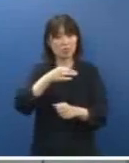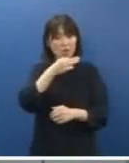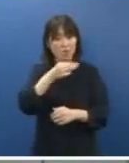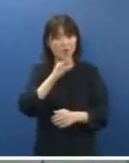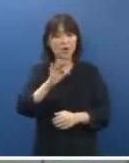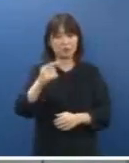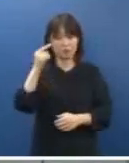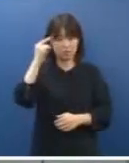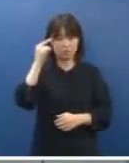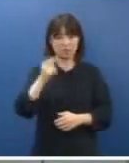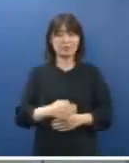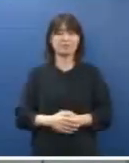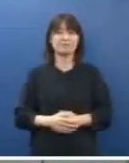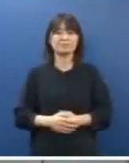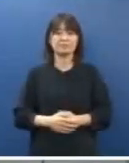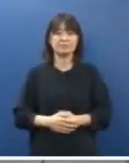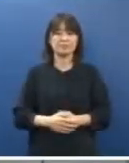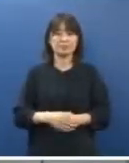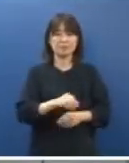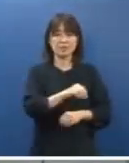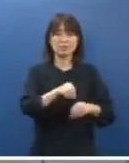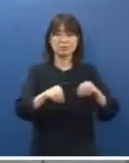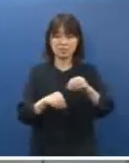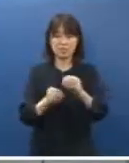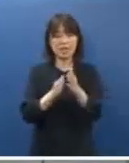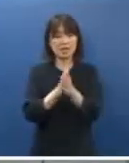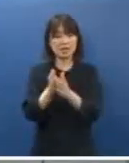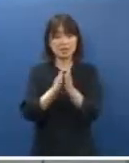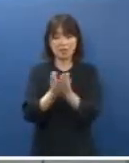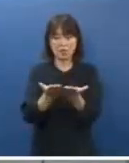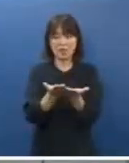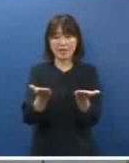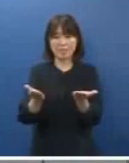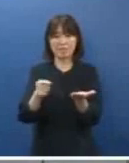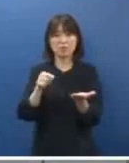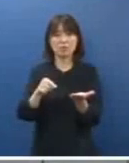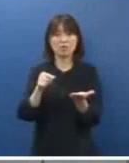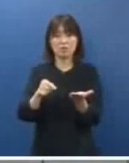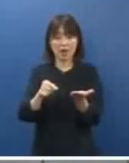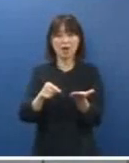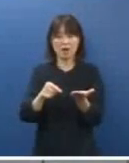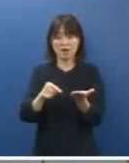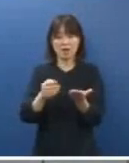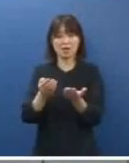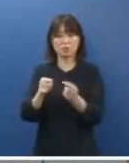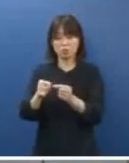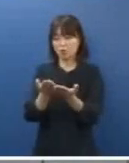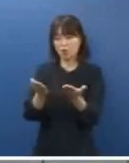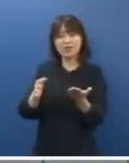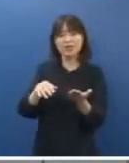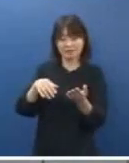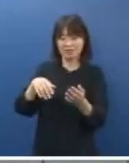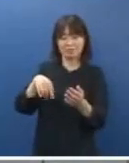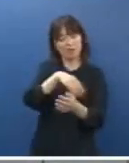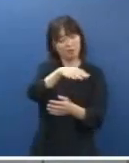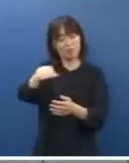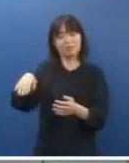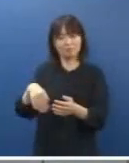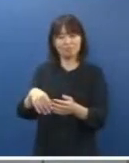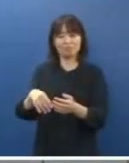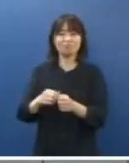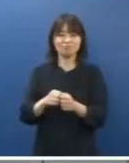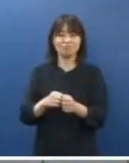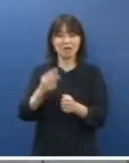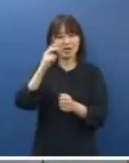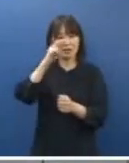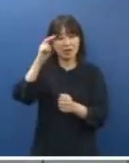。まあ、片方で縄店のようなところはどちらかというと孤立した店舗でして、大山町の中の一